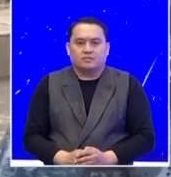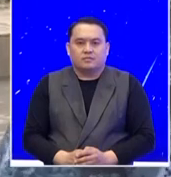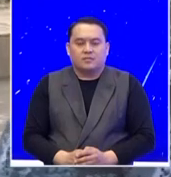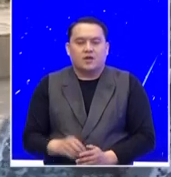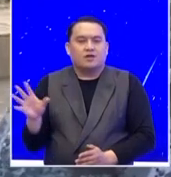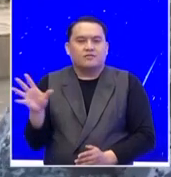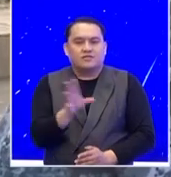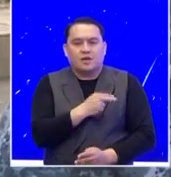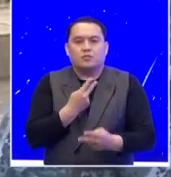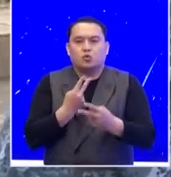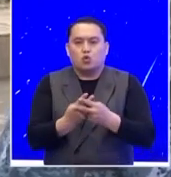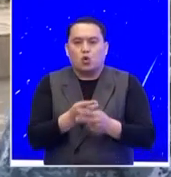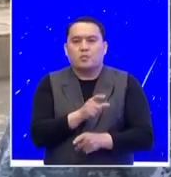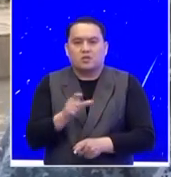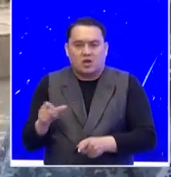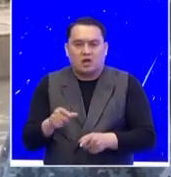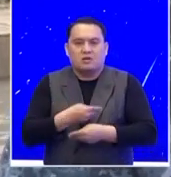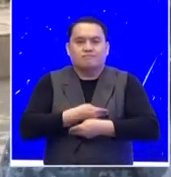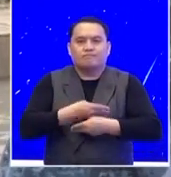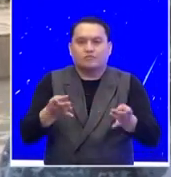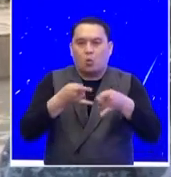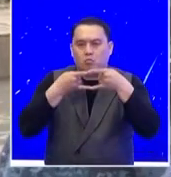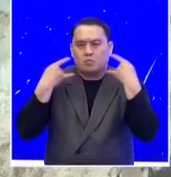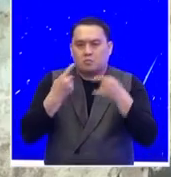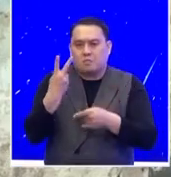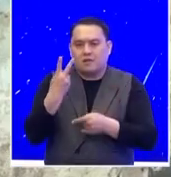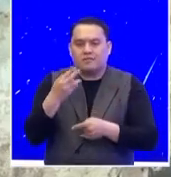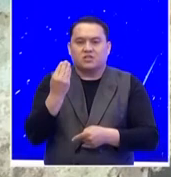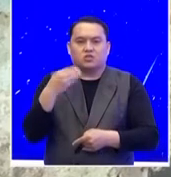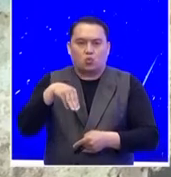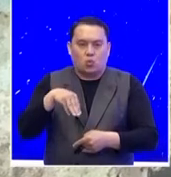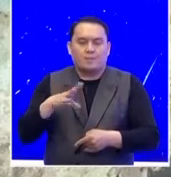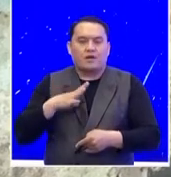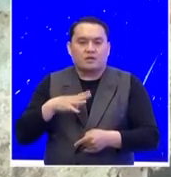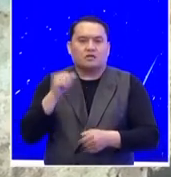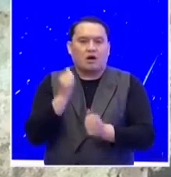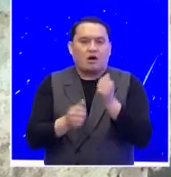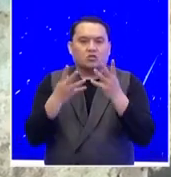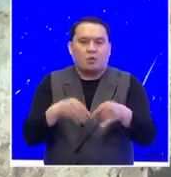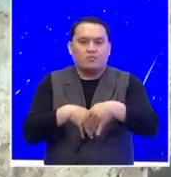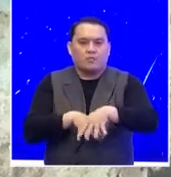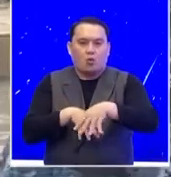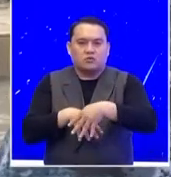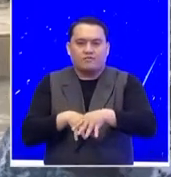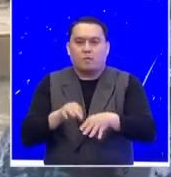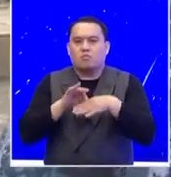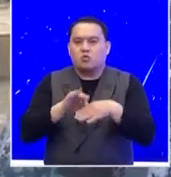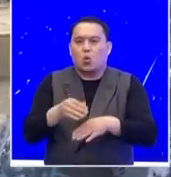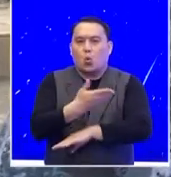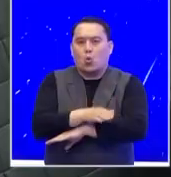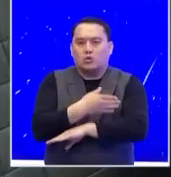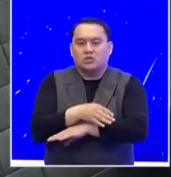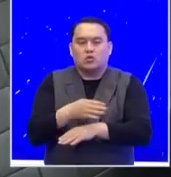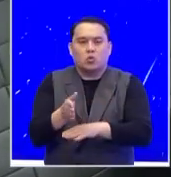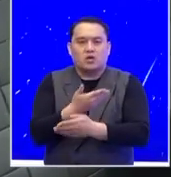Всем отбывающим наказание розданы маски для замены по 2 штуки. Построение проводят каждый день в своем отряде. Как раньше, на улицу не